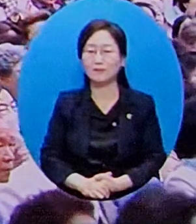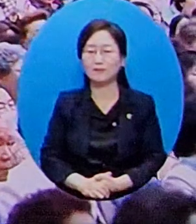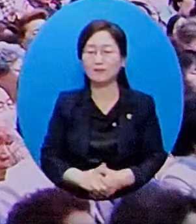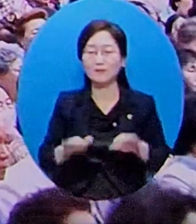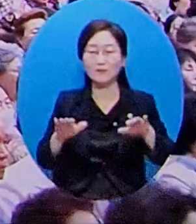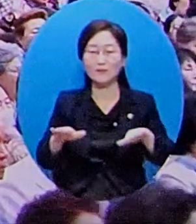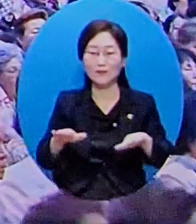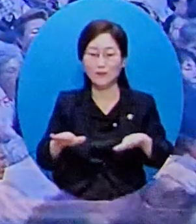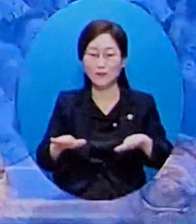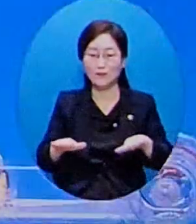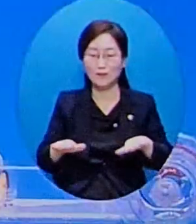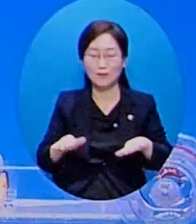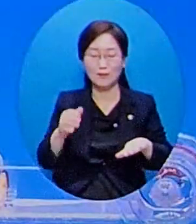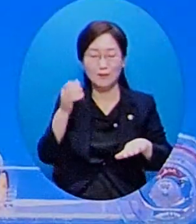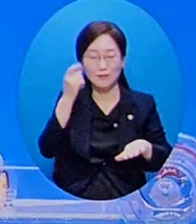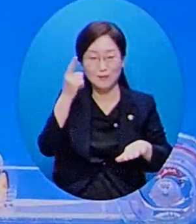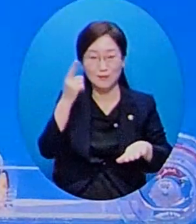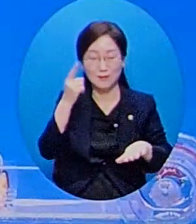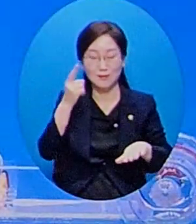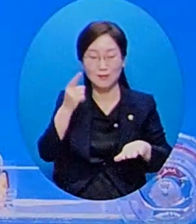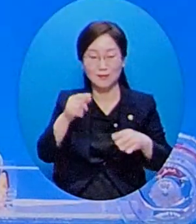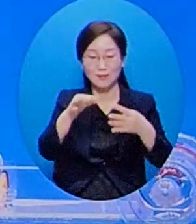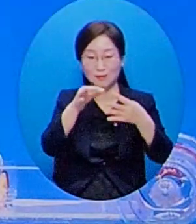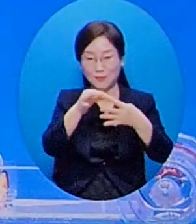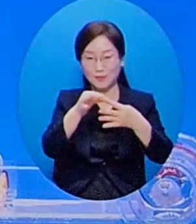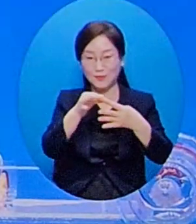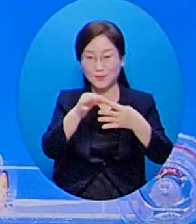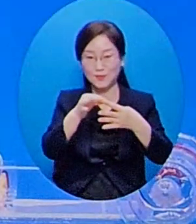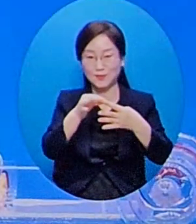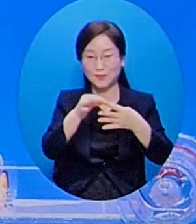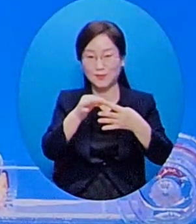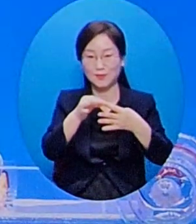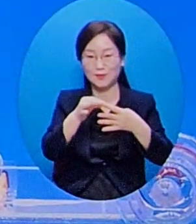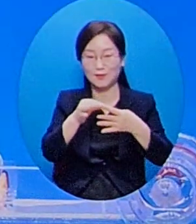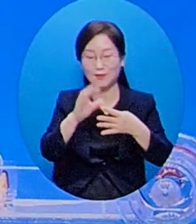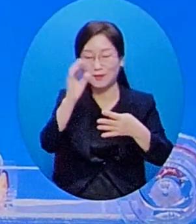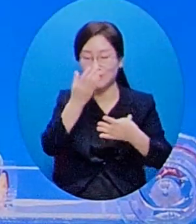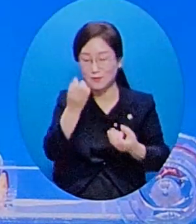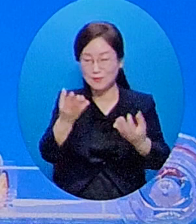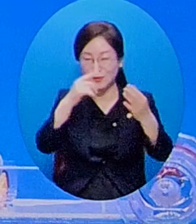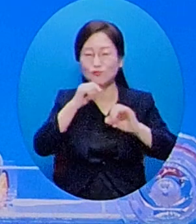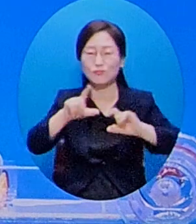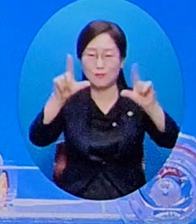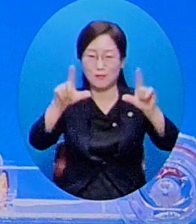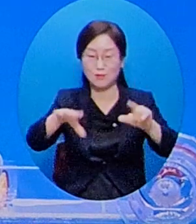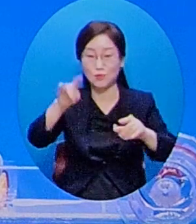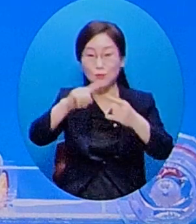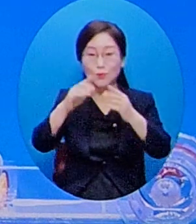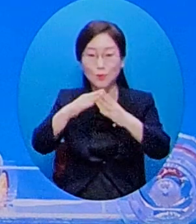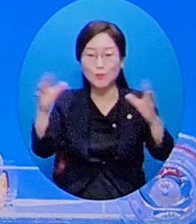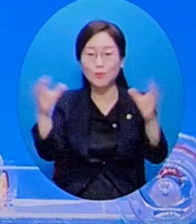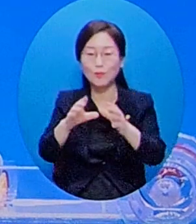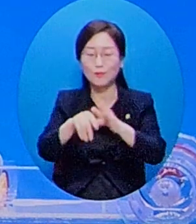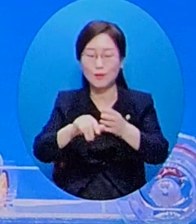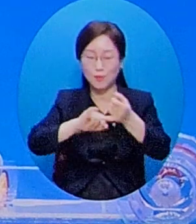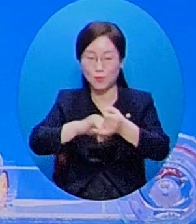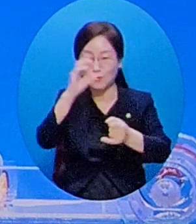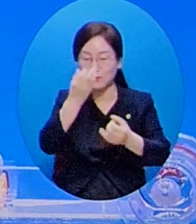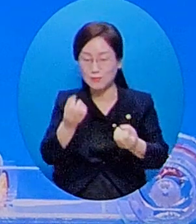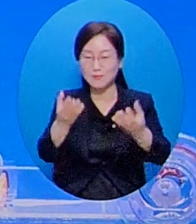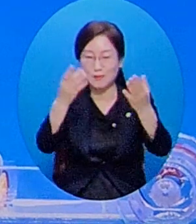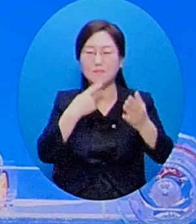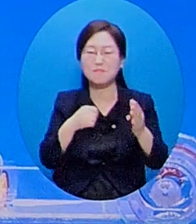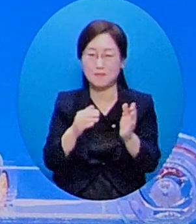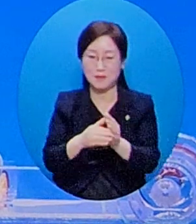오늘은 매월 첫 번째 주 갖게 되는 성찬주일입니다. 초대교회에서는 모일 때마다 성찬을 가졌는데